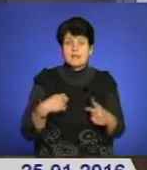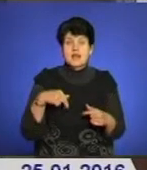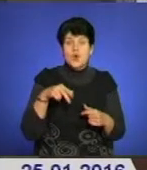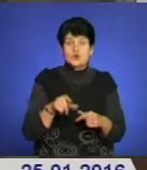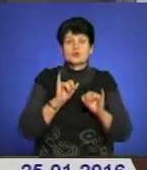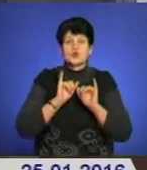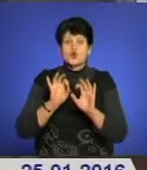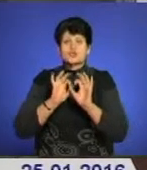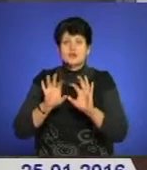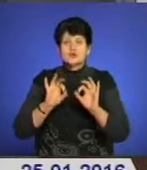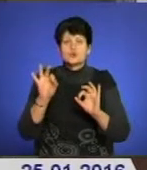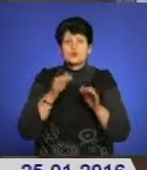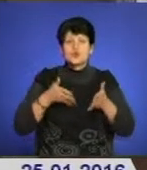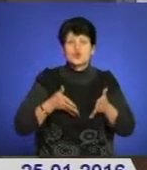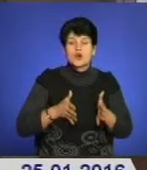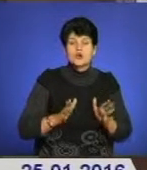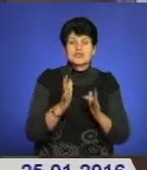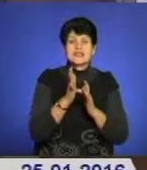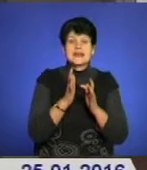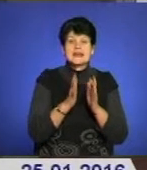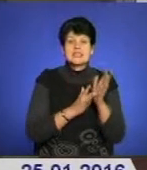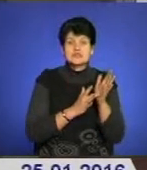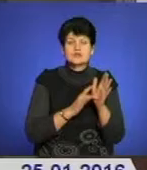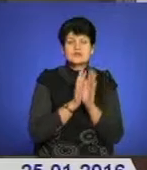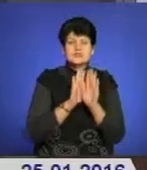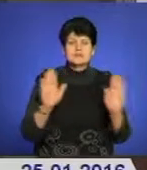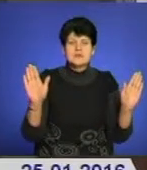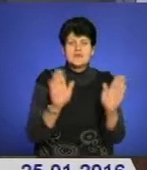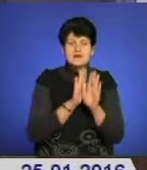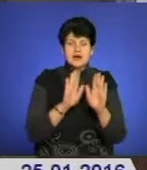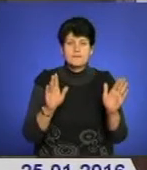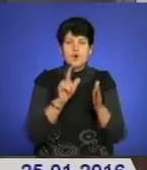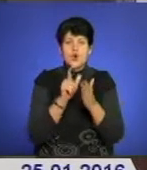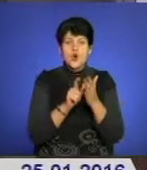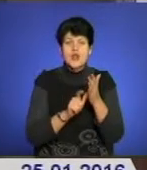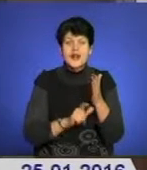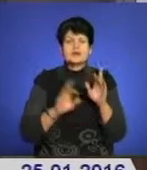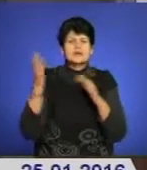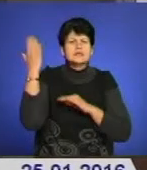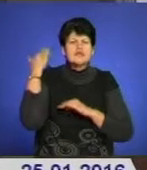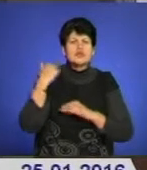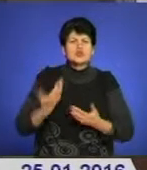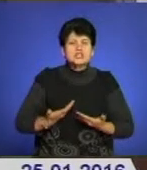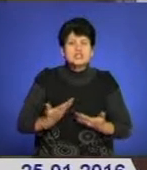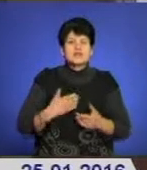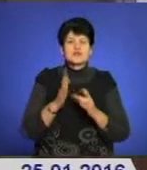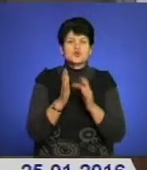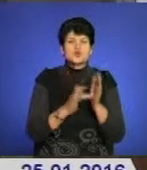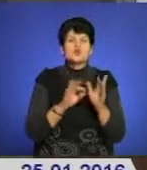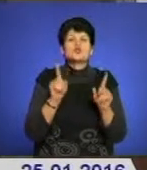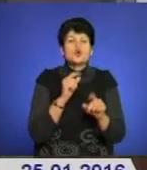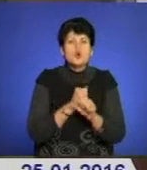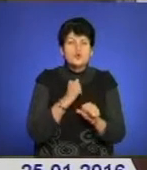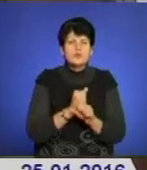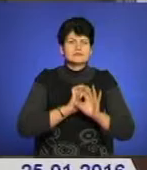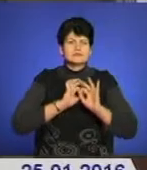і розказуємо народження Ісуса, ми співаємо колядки про, як колись Ісус жив, про його, ну, що він робив,